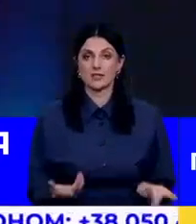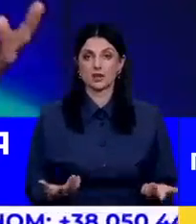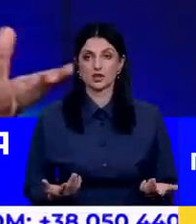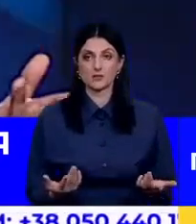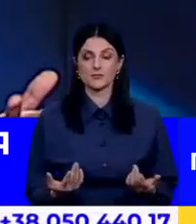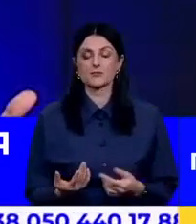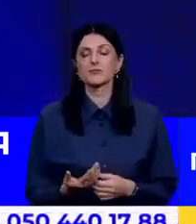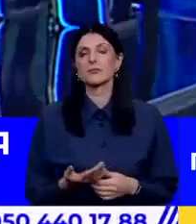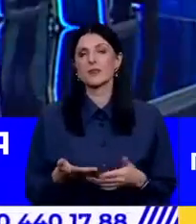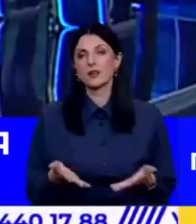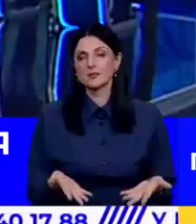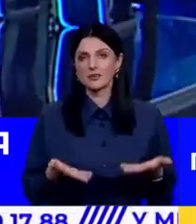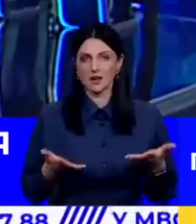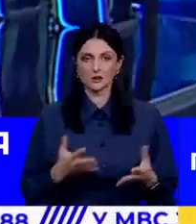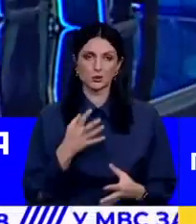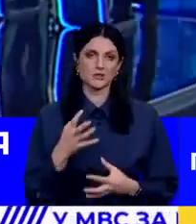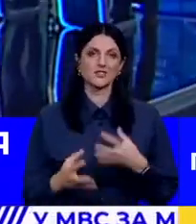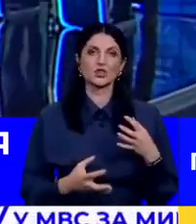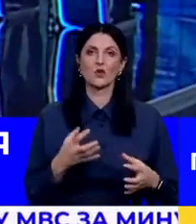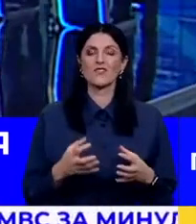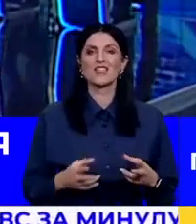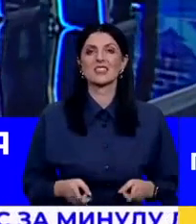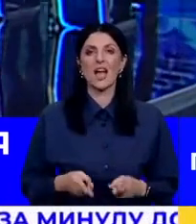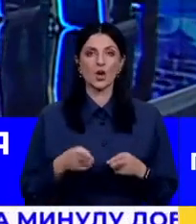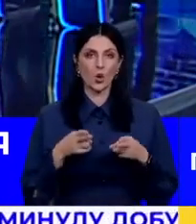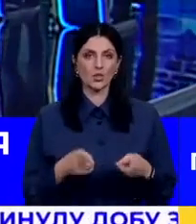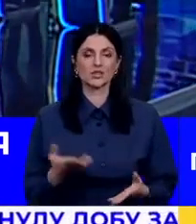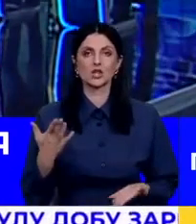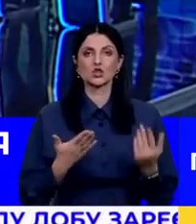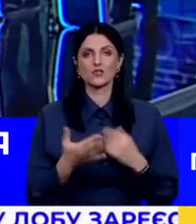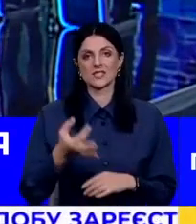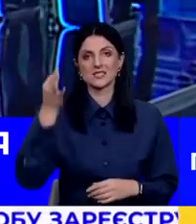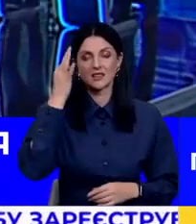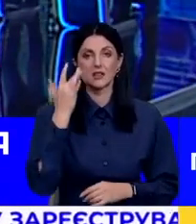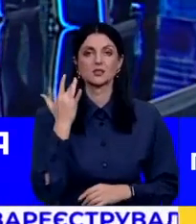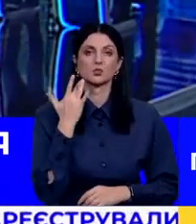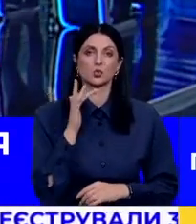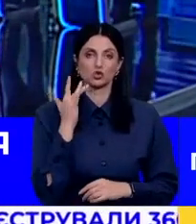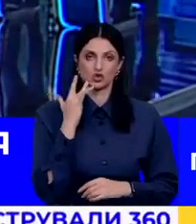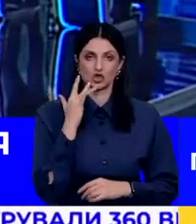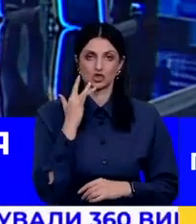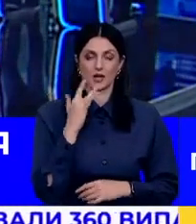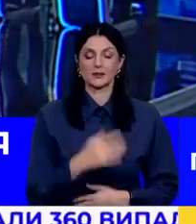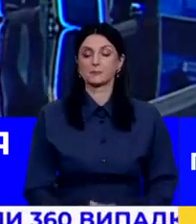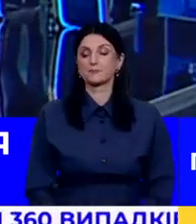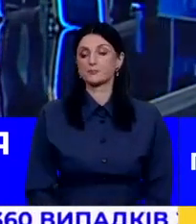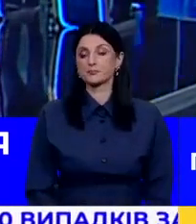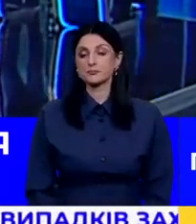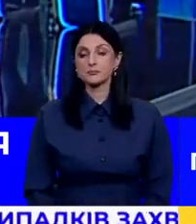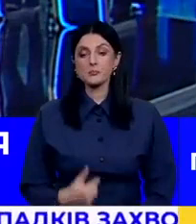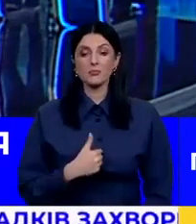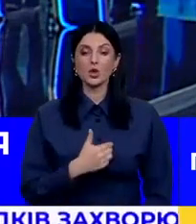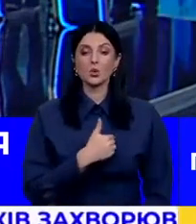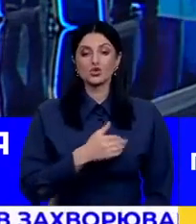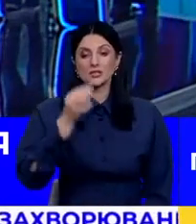але світовий терорист, так? Якщо ви вже там згадали Сполучені Штати, все ж таки, мені знову ж таки хочеться